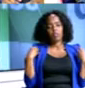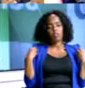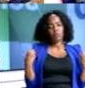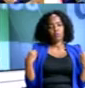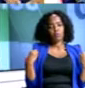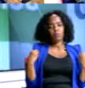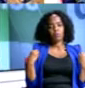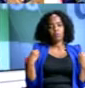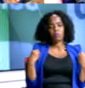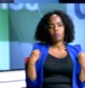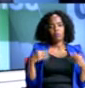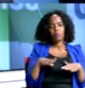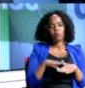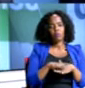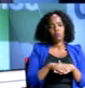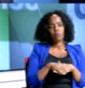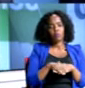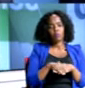Naga jurtu. Faya wala baru.